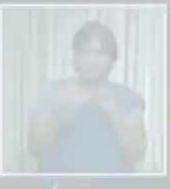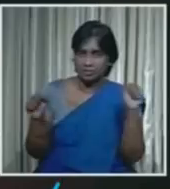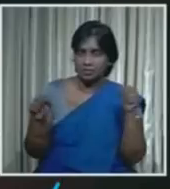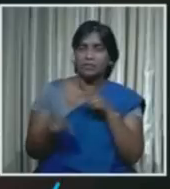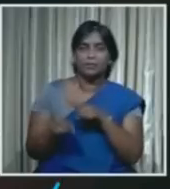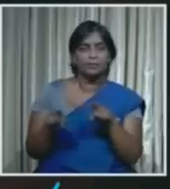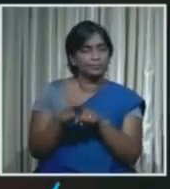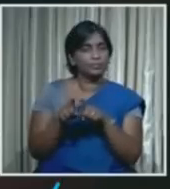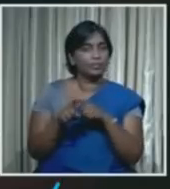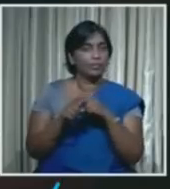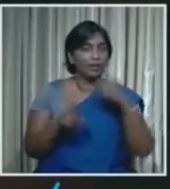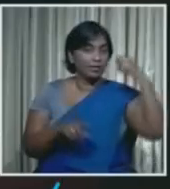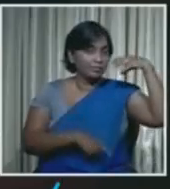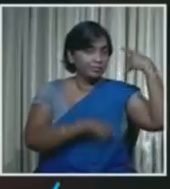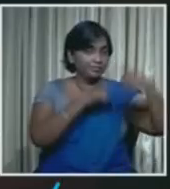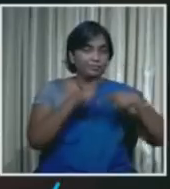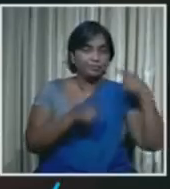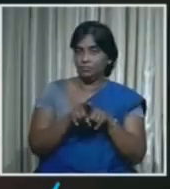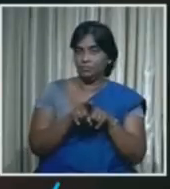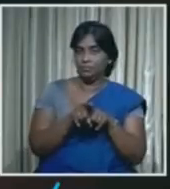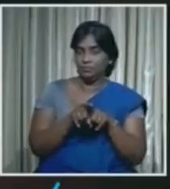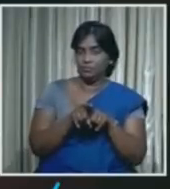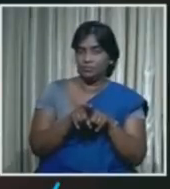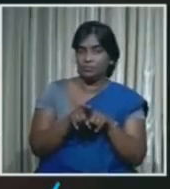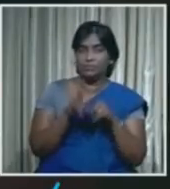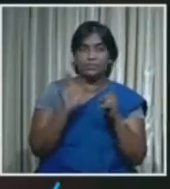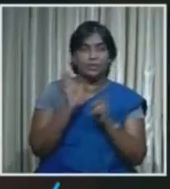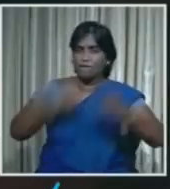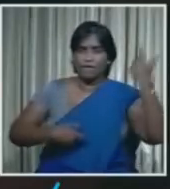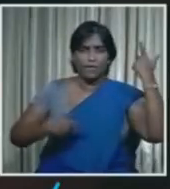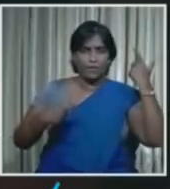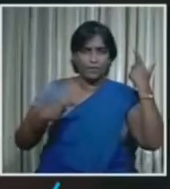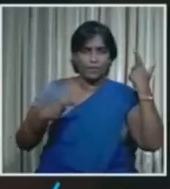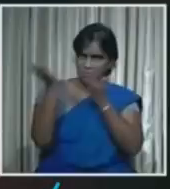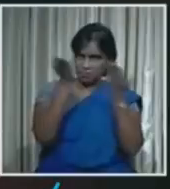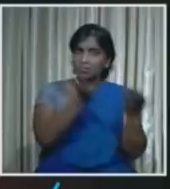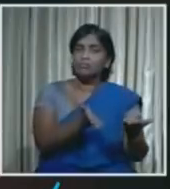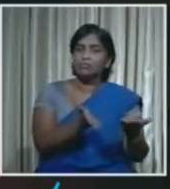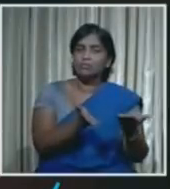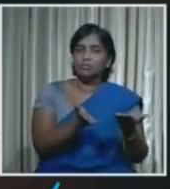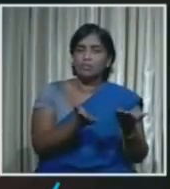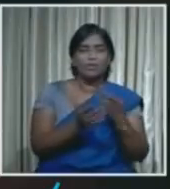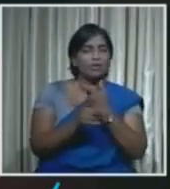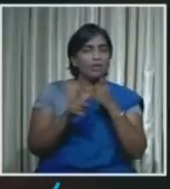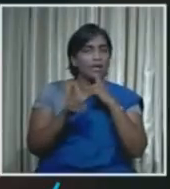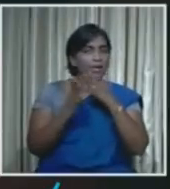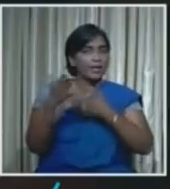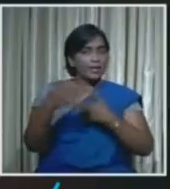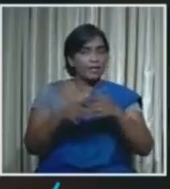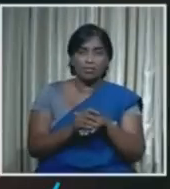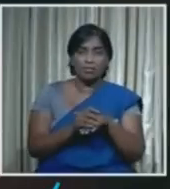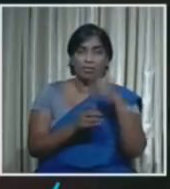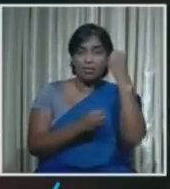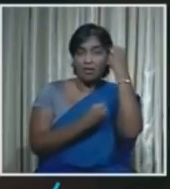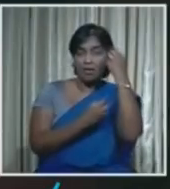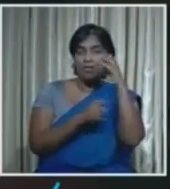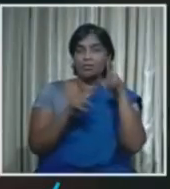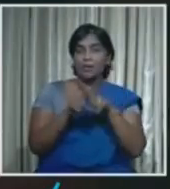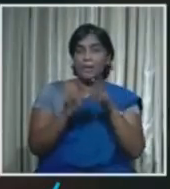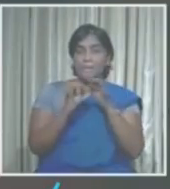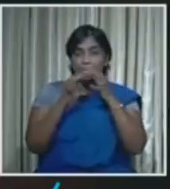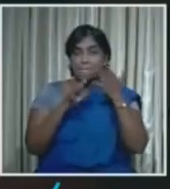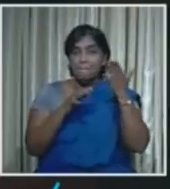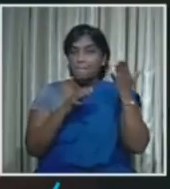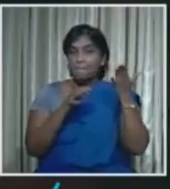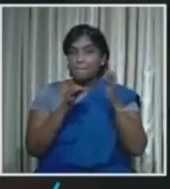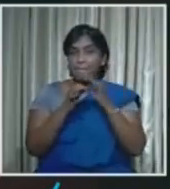උදවිය යුග දානවි බලාගාරයයි LNG සැපෙවුමයි විකුණලා තියෙනවා අමුණාසල කැබිනට් එකේ දැන් සිග්නල් කණුවක් බැසිල් රාජපක්ෂ